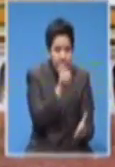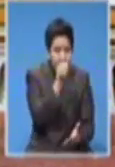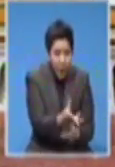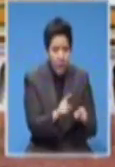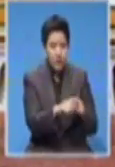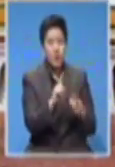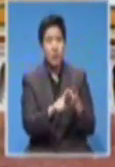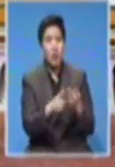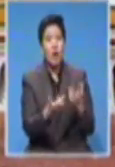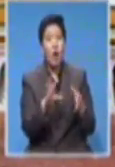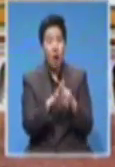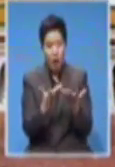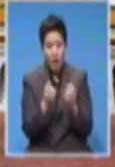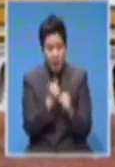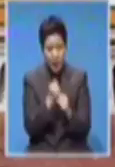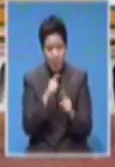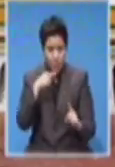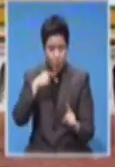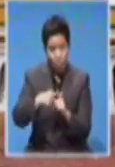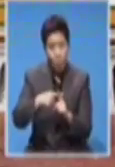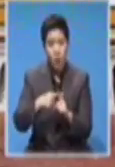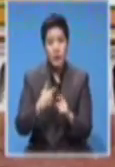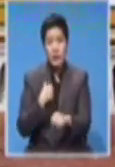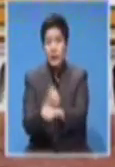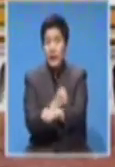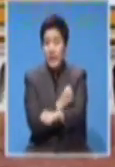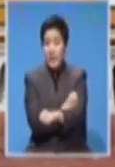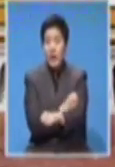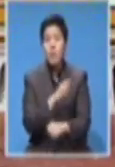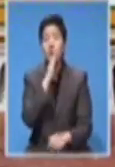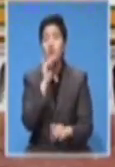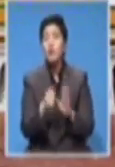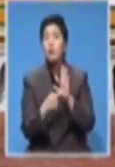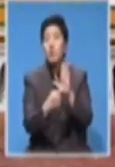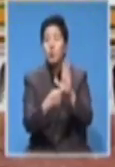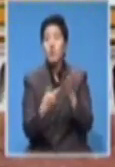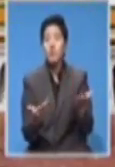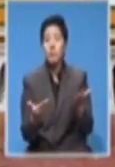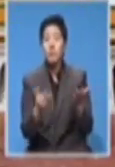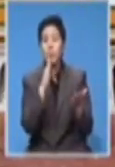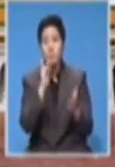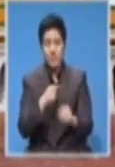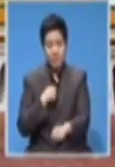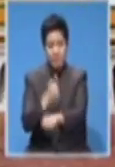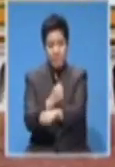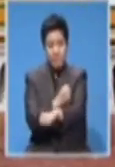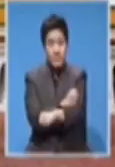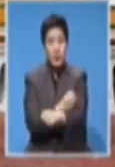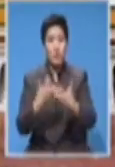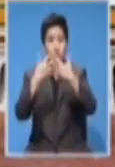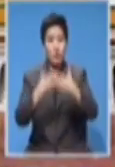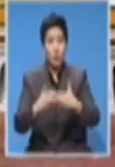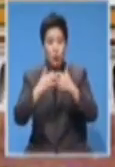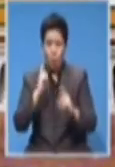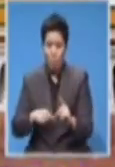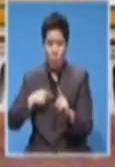องก็คืออะไรสองก็คือต้องไปบวกกับค่าแรงถ้าสมมติเป็น ใช้แรงงานโรงงานต่างๆก็ค่าแรงก็บ